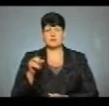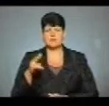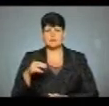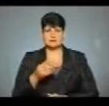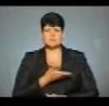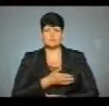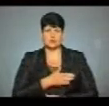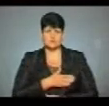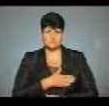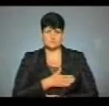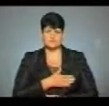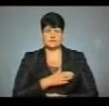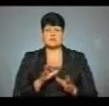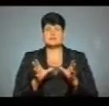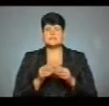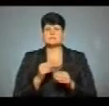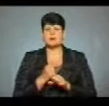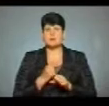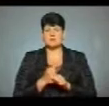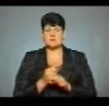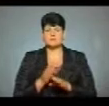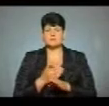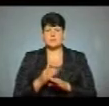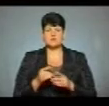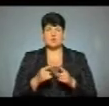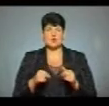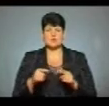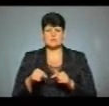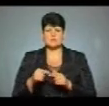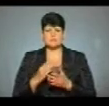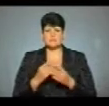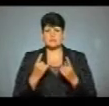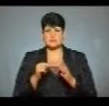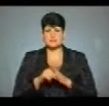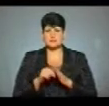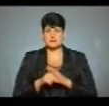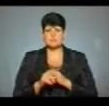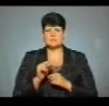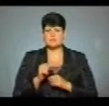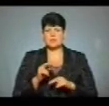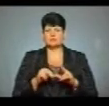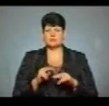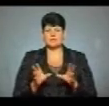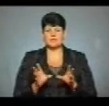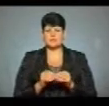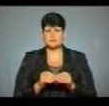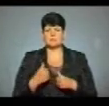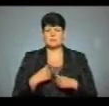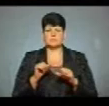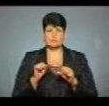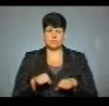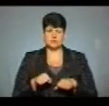Польщі. Співпраця між організаціями має велике значення, бо воно будує єдність. Ми можемо